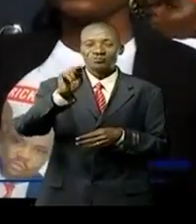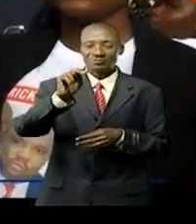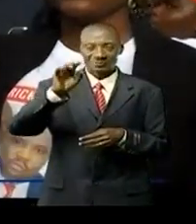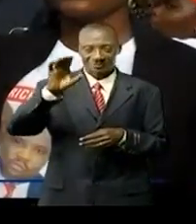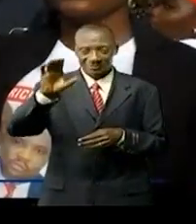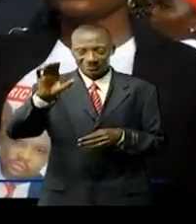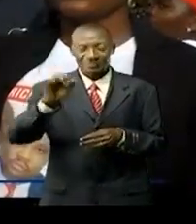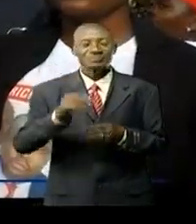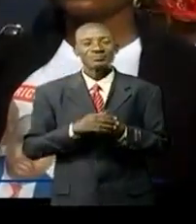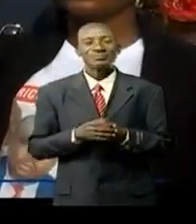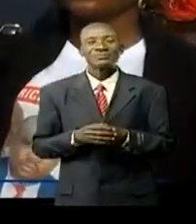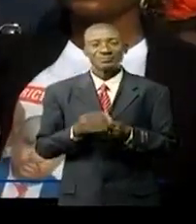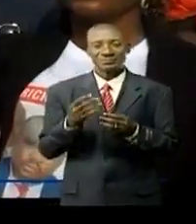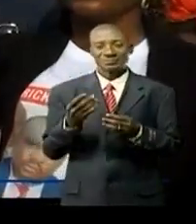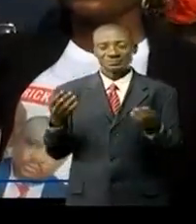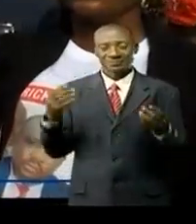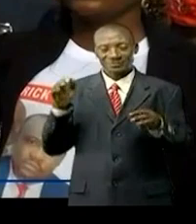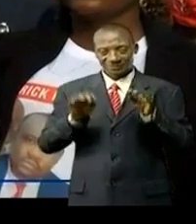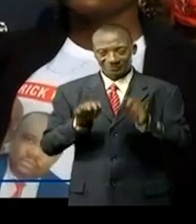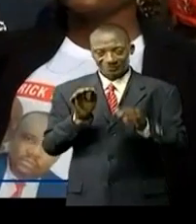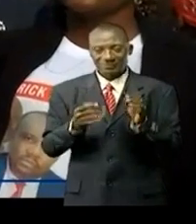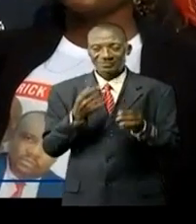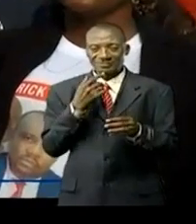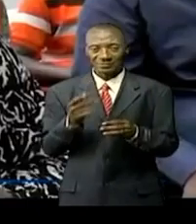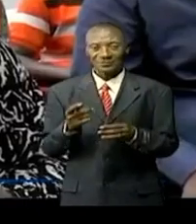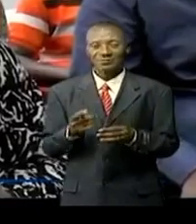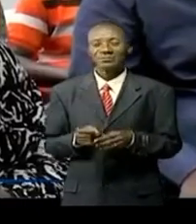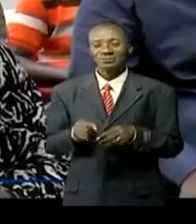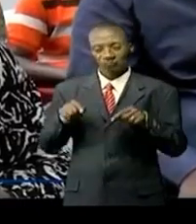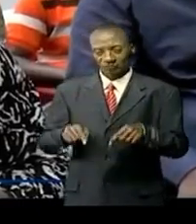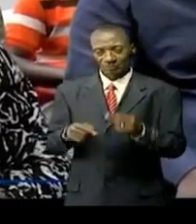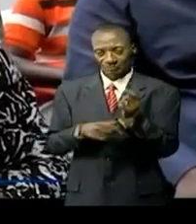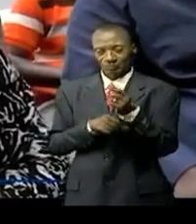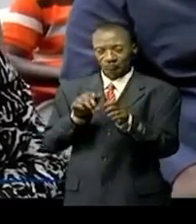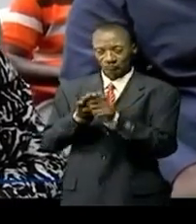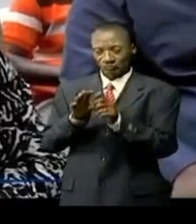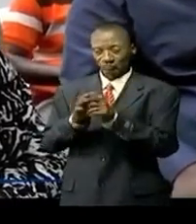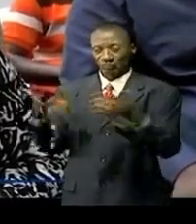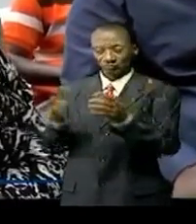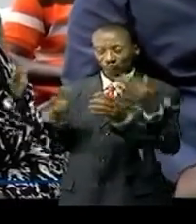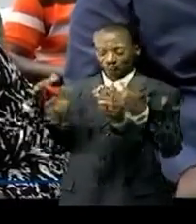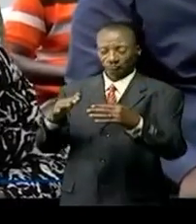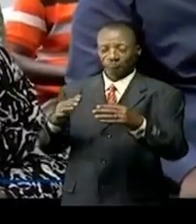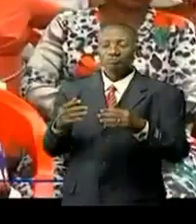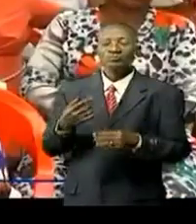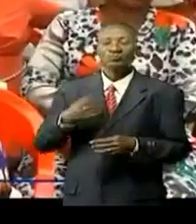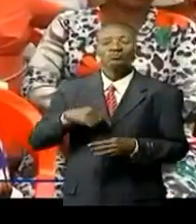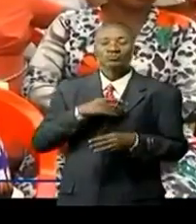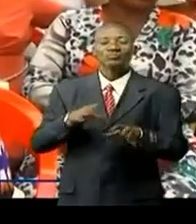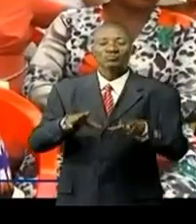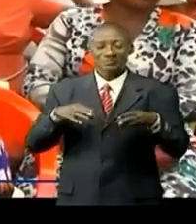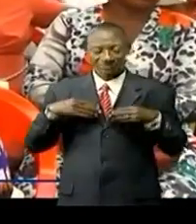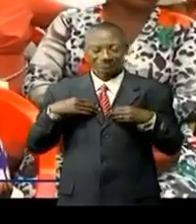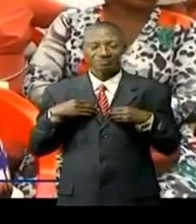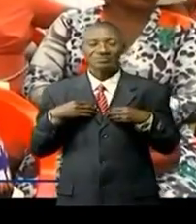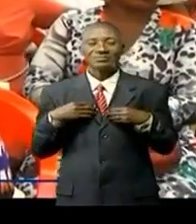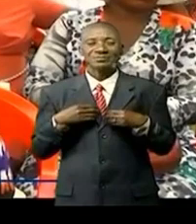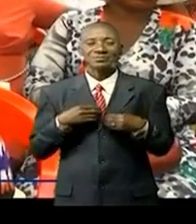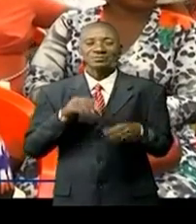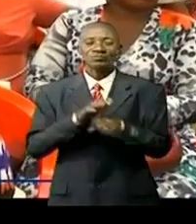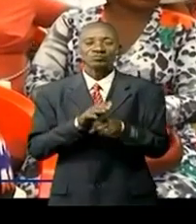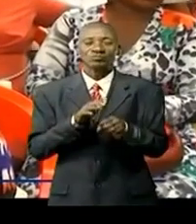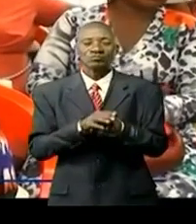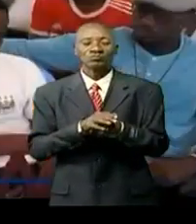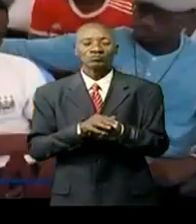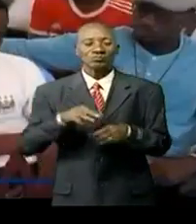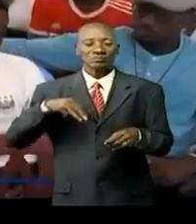voyez ici, cette foule, nous avons organisé aujourd'hui une adhésion massive de nos membres. Et voilà, c'est ce qui explique